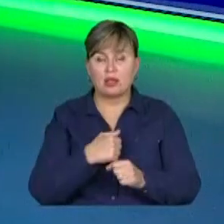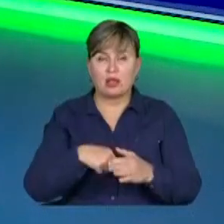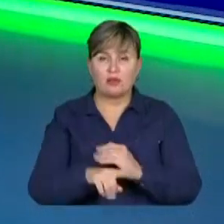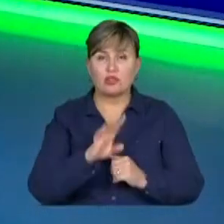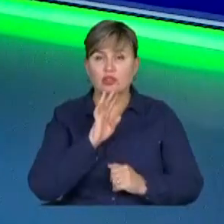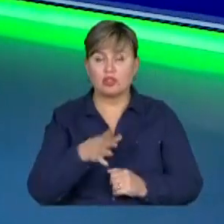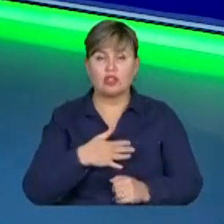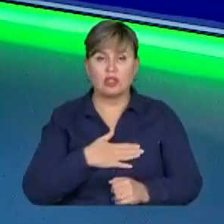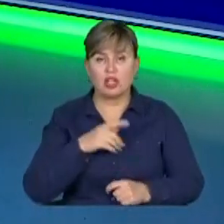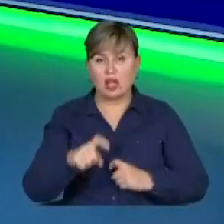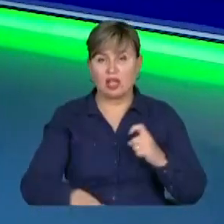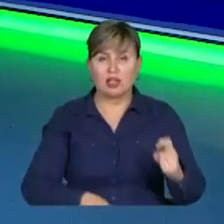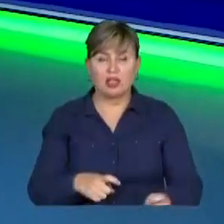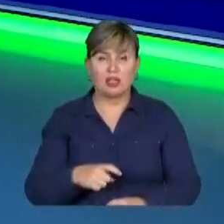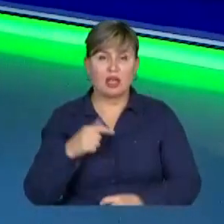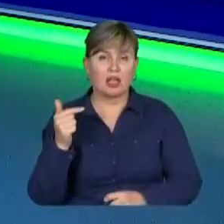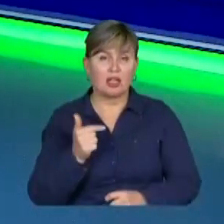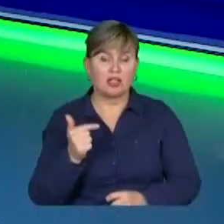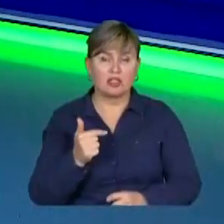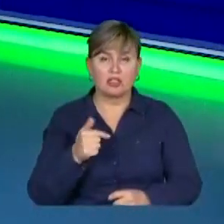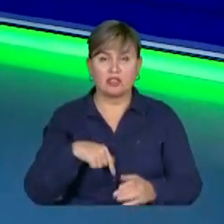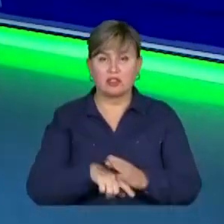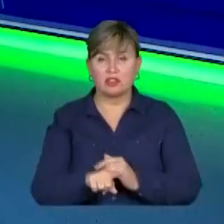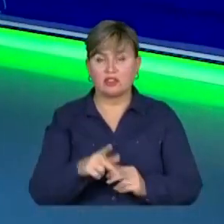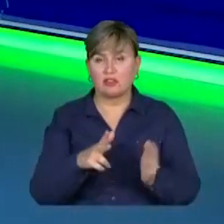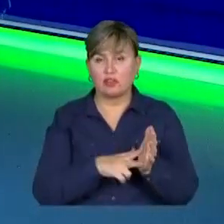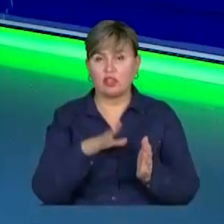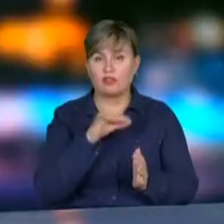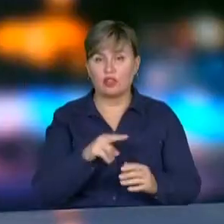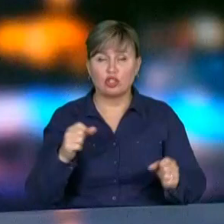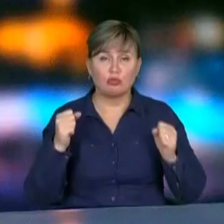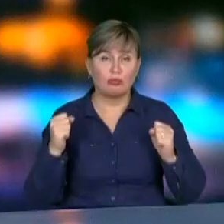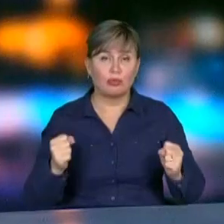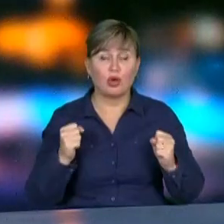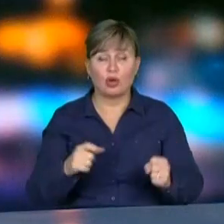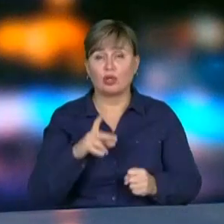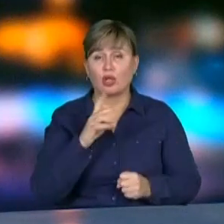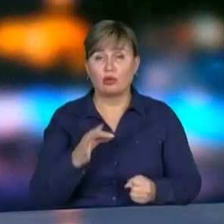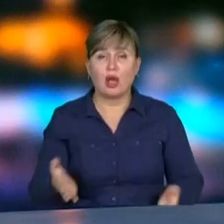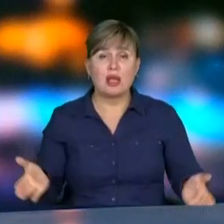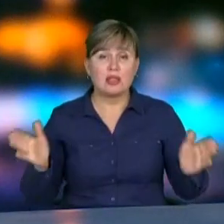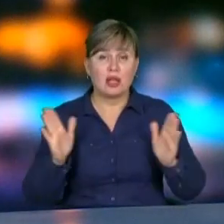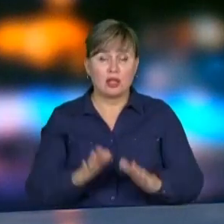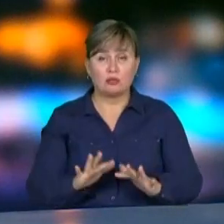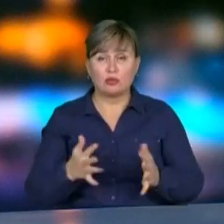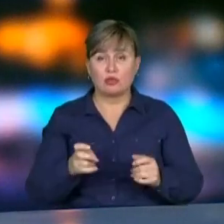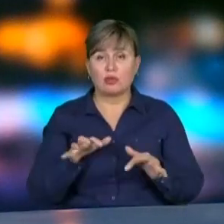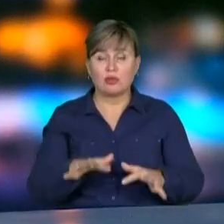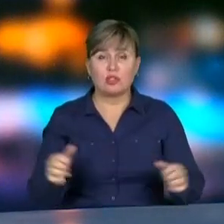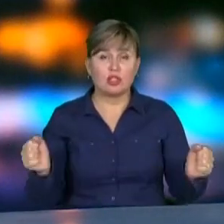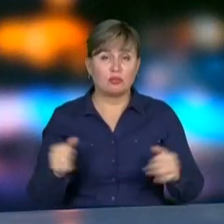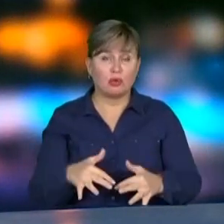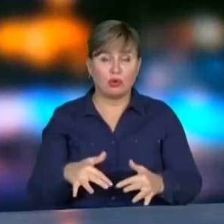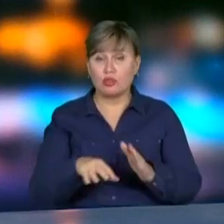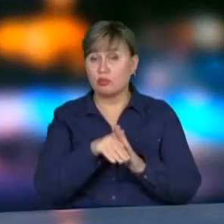4-летия наши атлеты гарантированно выступят в 8 видах спорта. Однако остальным претендентам на места в сборной